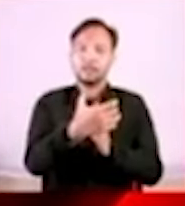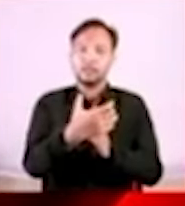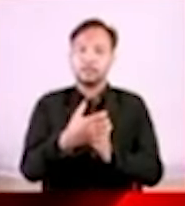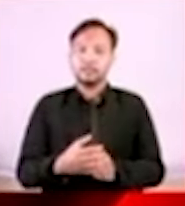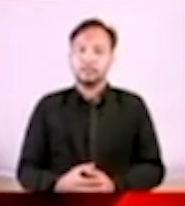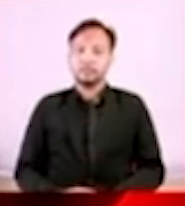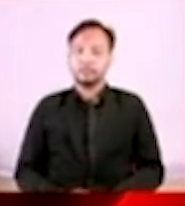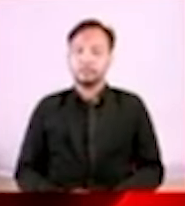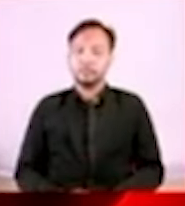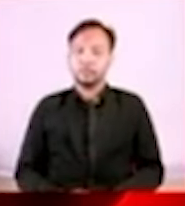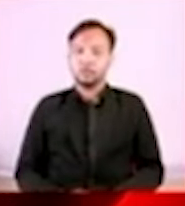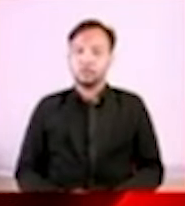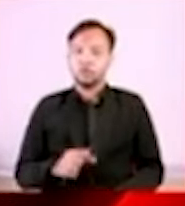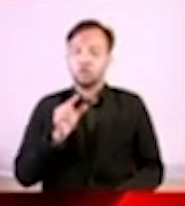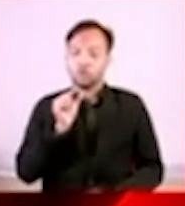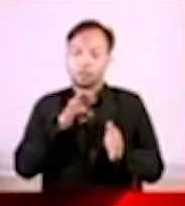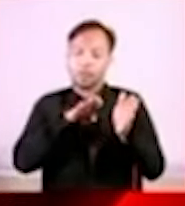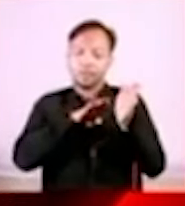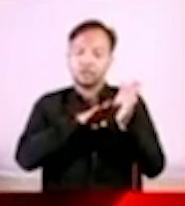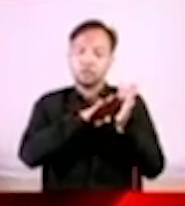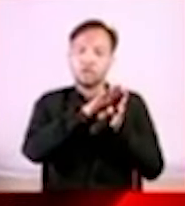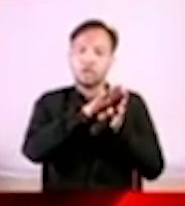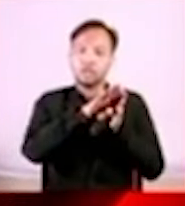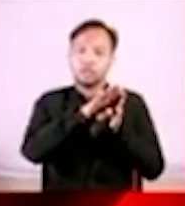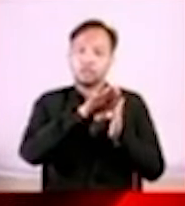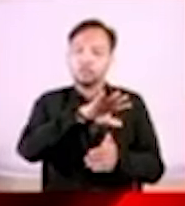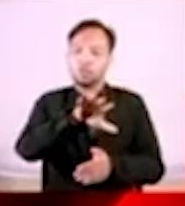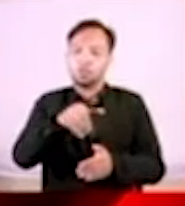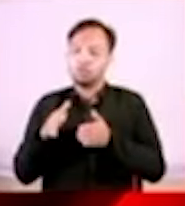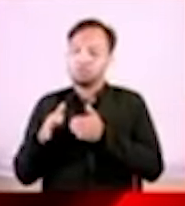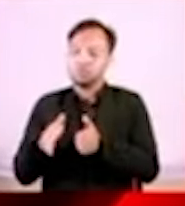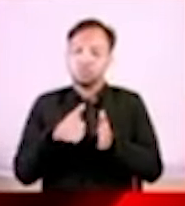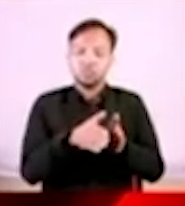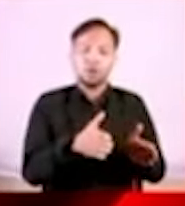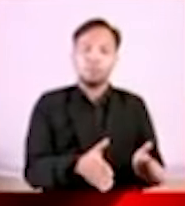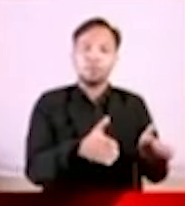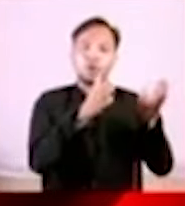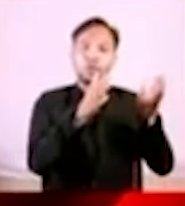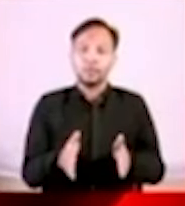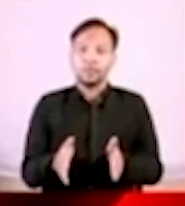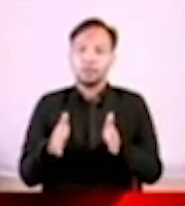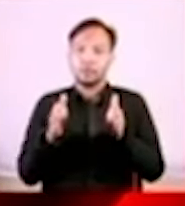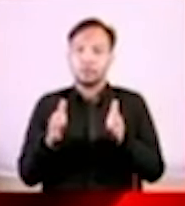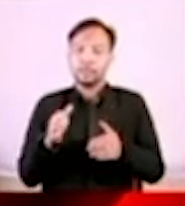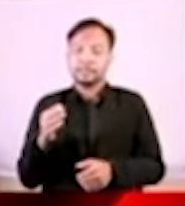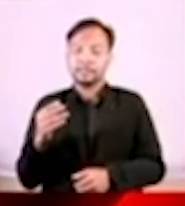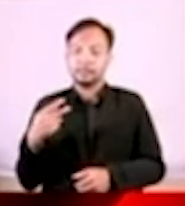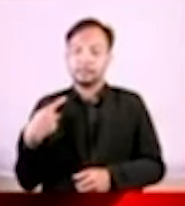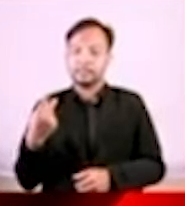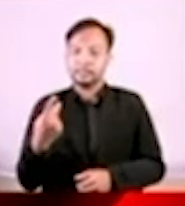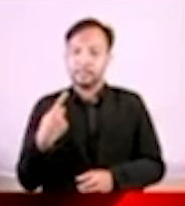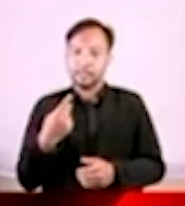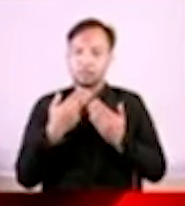dalam rangka memajukan ke semua pembangunan, ke semua sektor kita karena memiliki